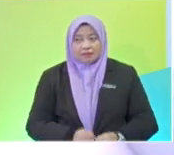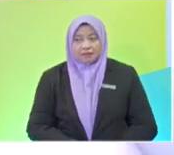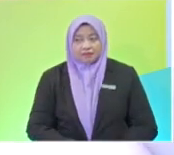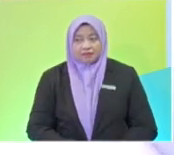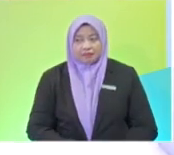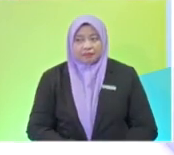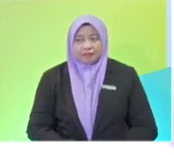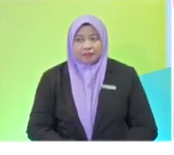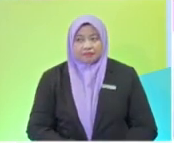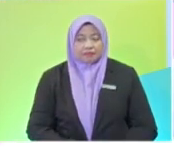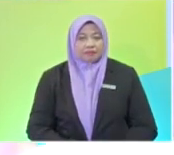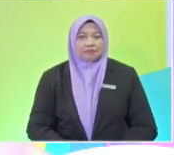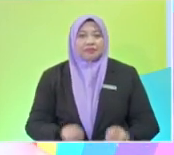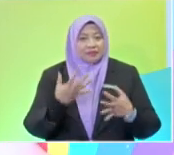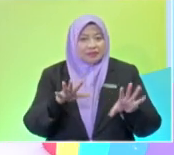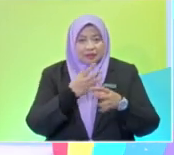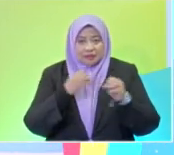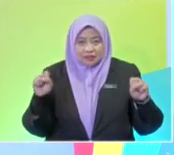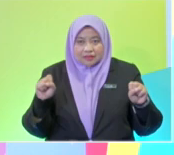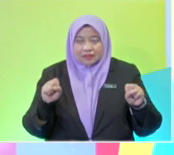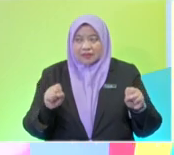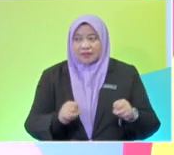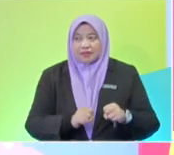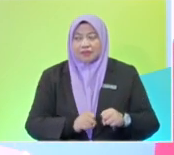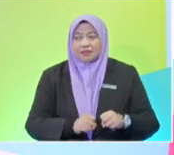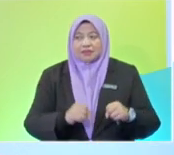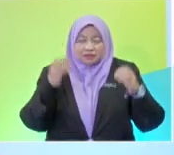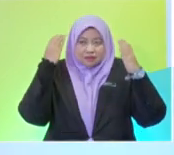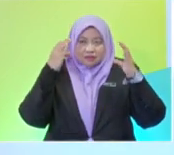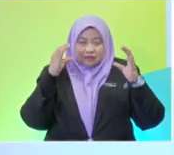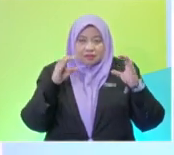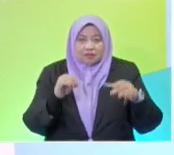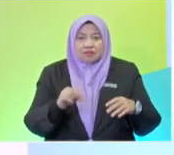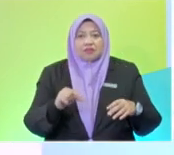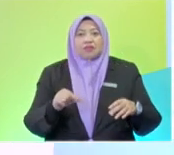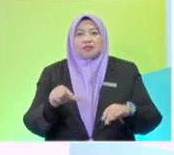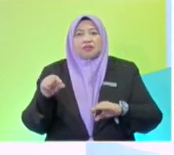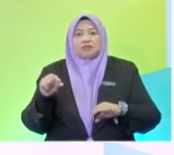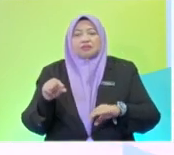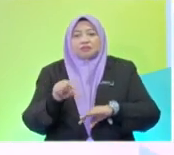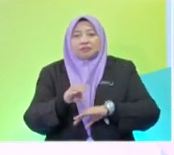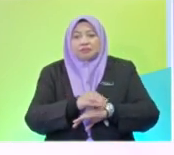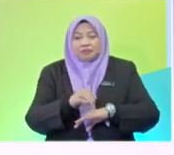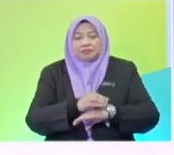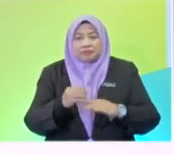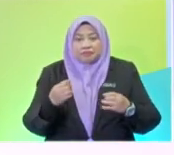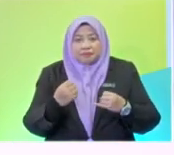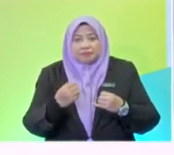saya pun sudah siap cek menggunakan benang kain dan syafika gunakan